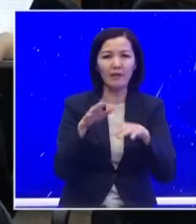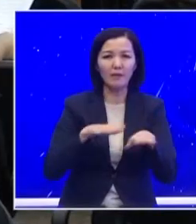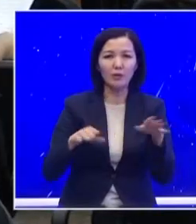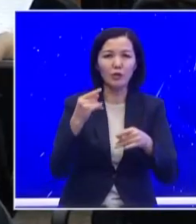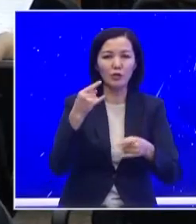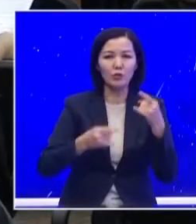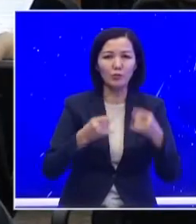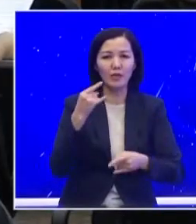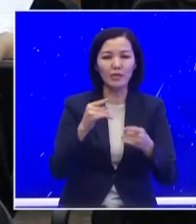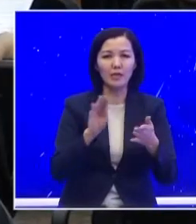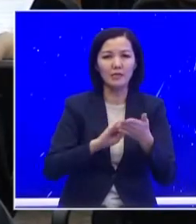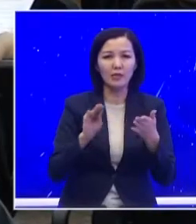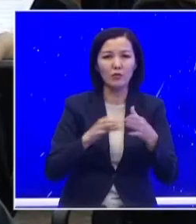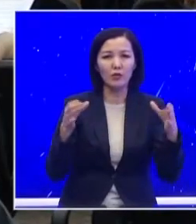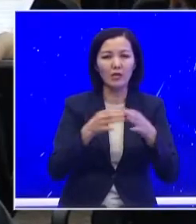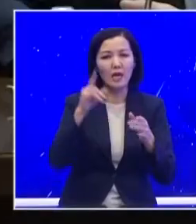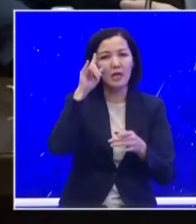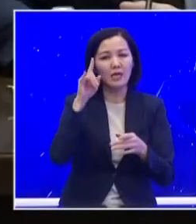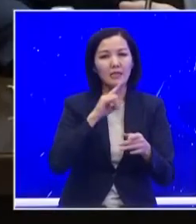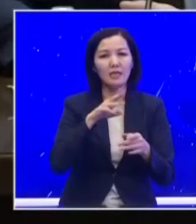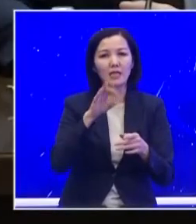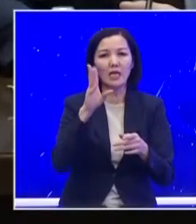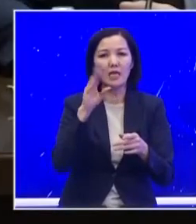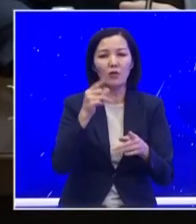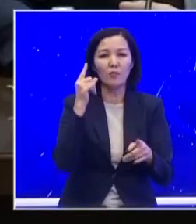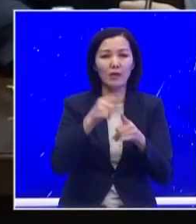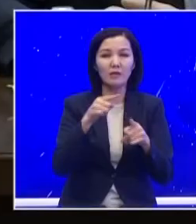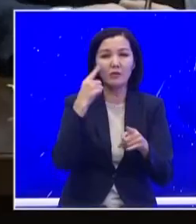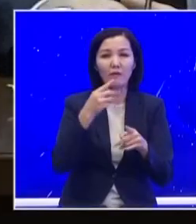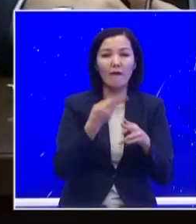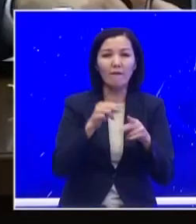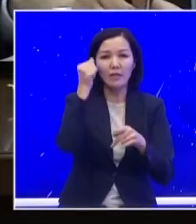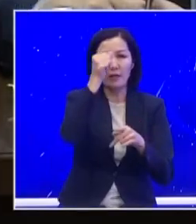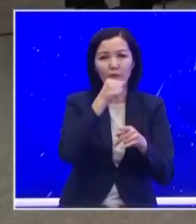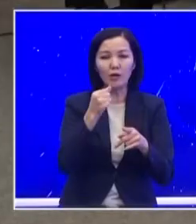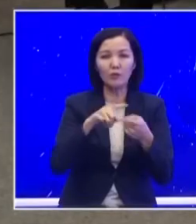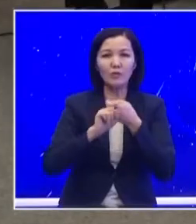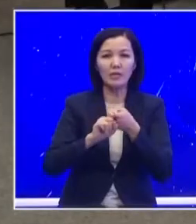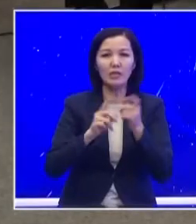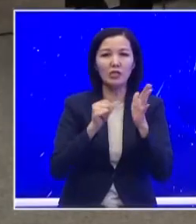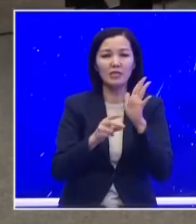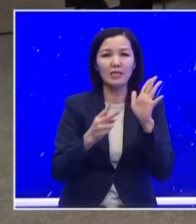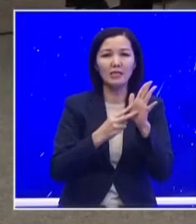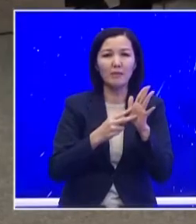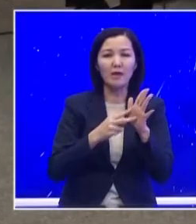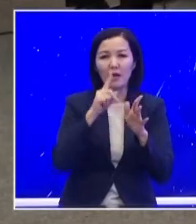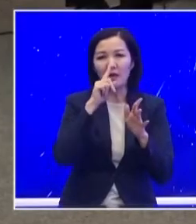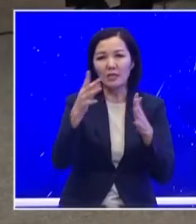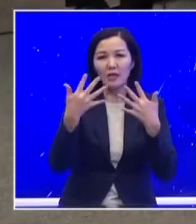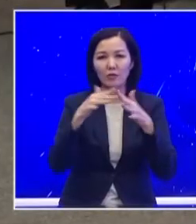площадке ЖТСУ Медиа сотрудники компании «Казахтелеком». По их словам, только в этом году сеть проведена в 67 отдаленных